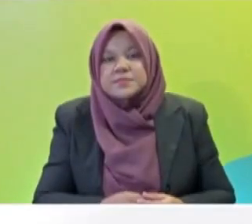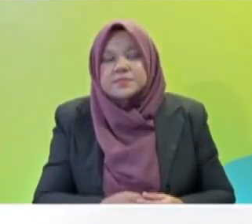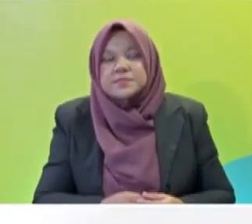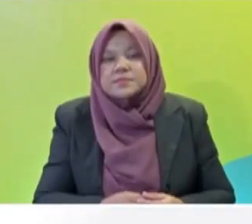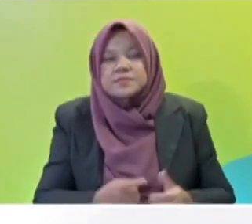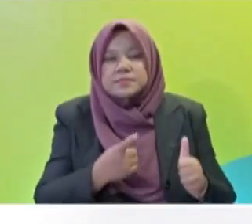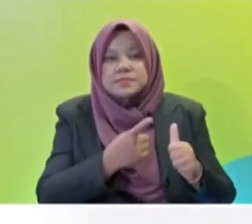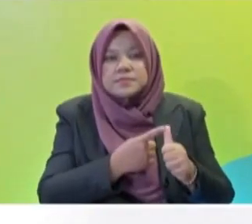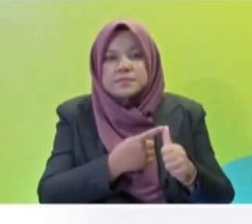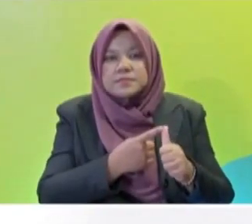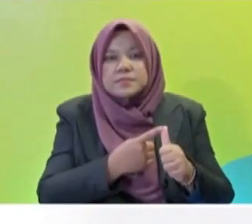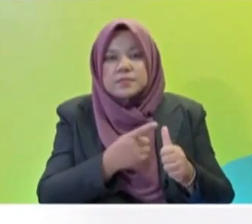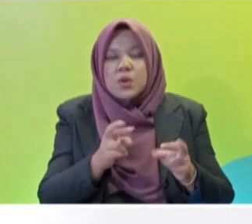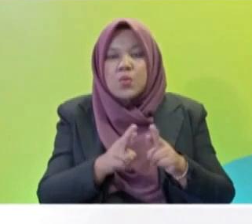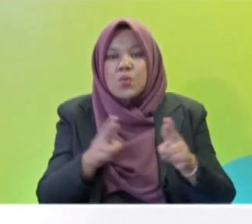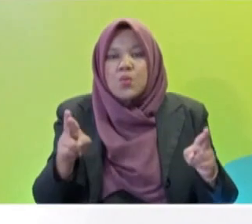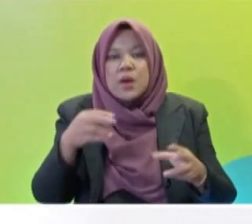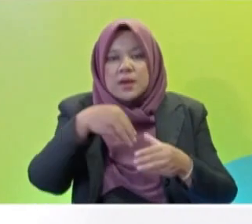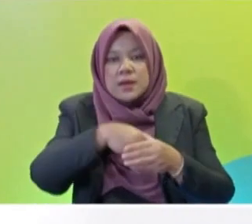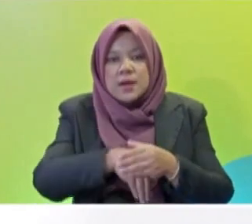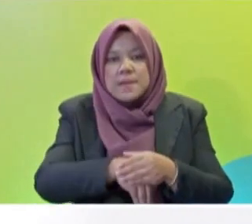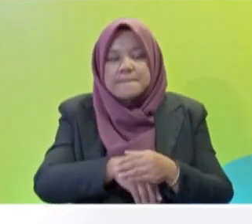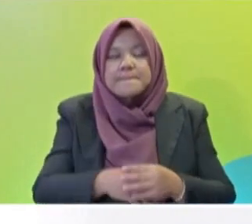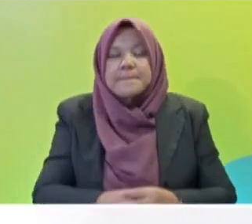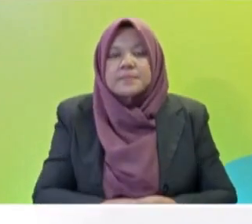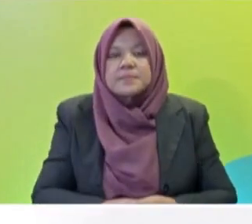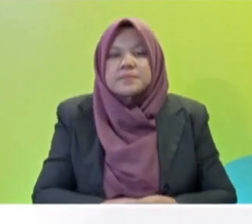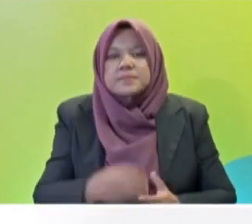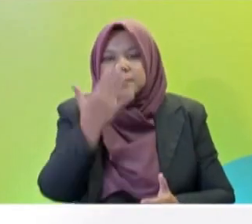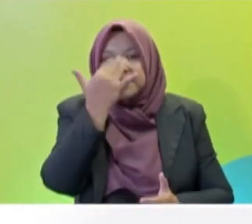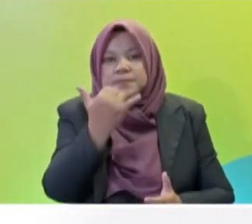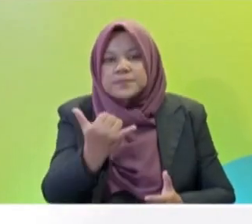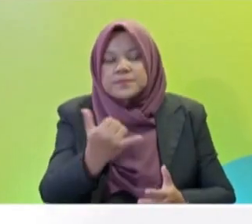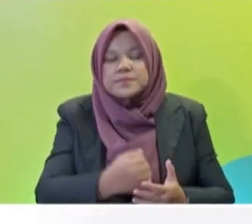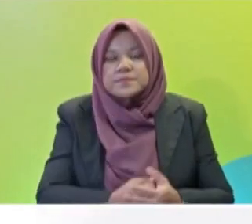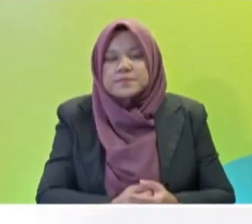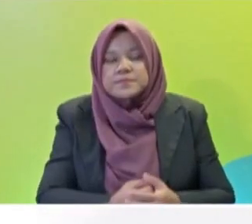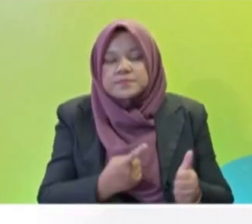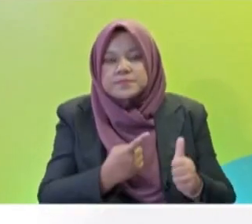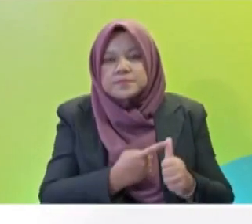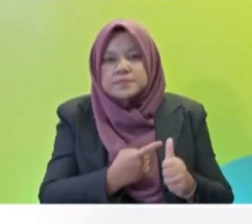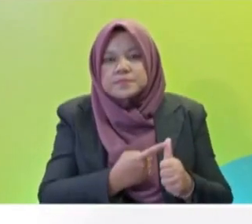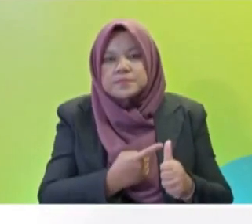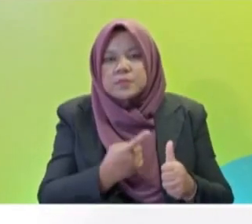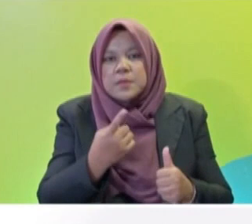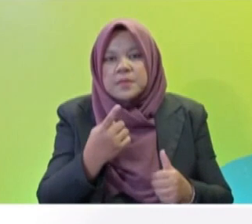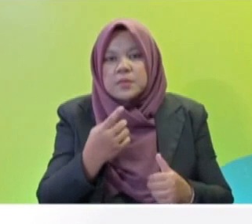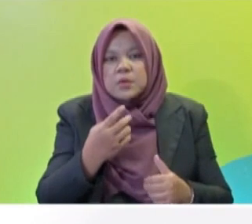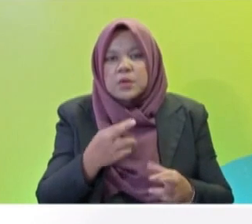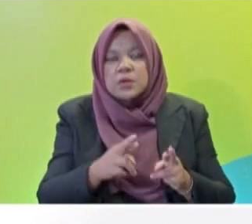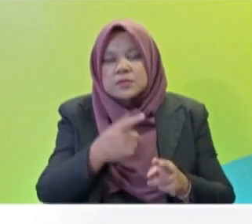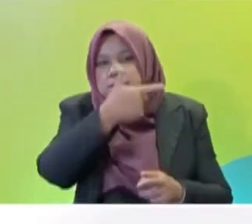yang pertama ruang dalam ruang dalam Kenapa yang kamu itu ruang dalam